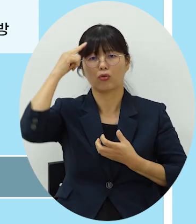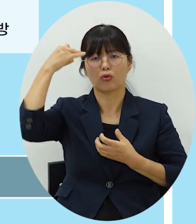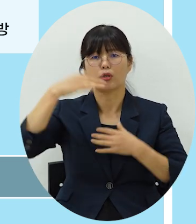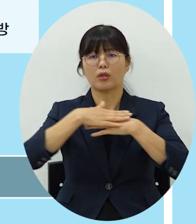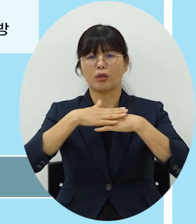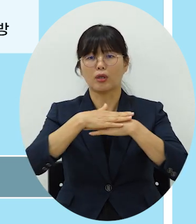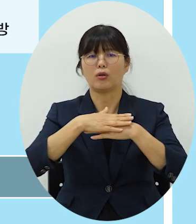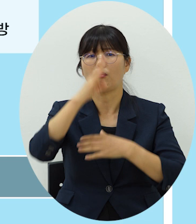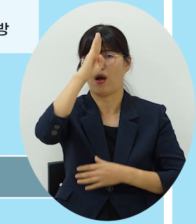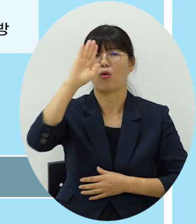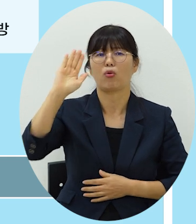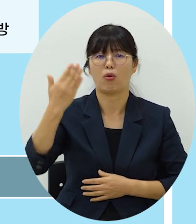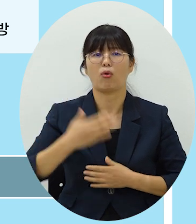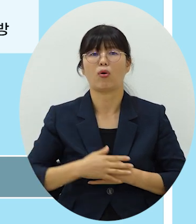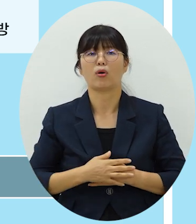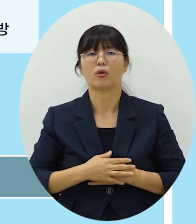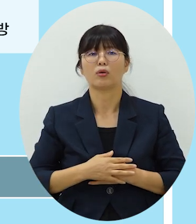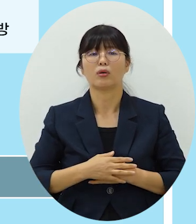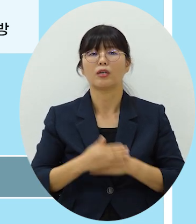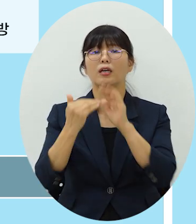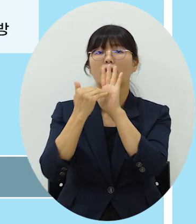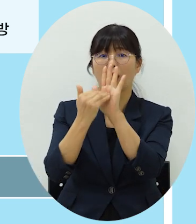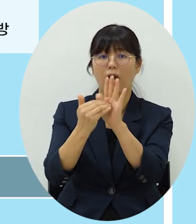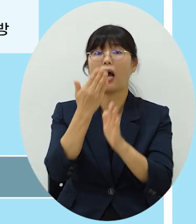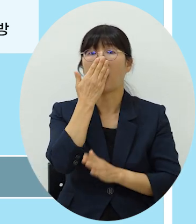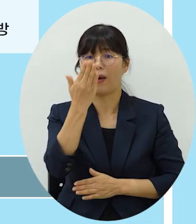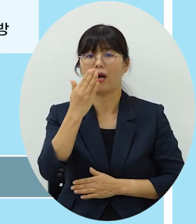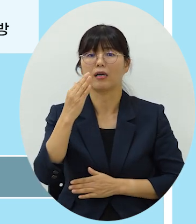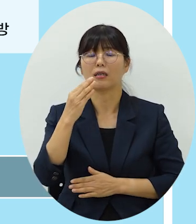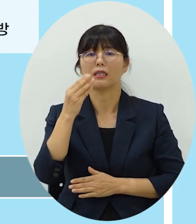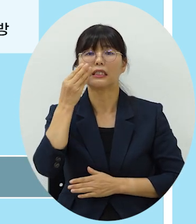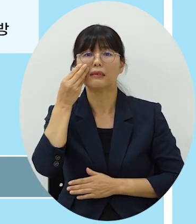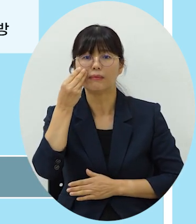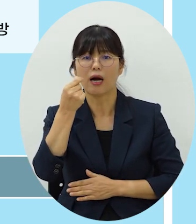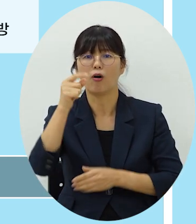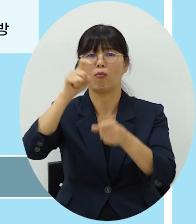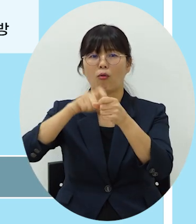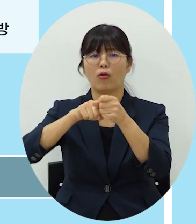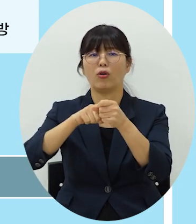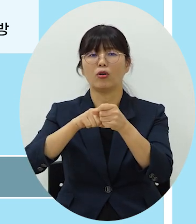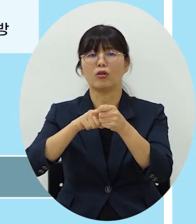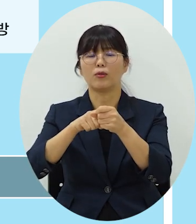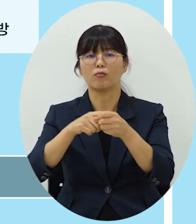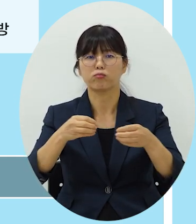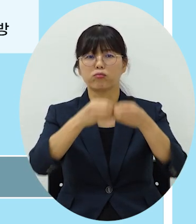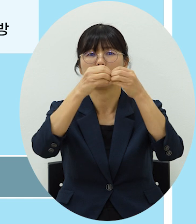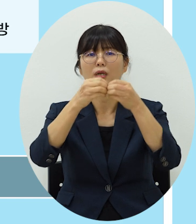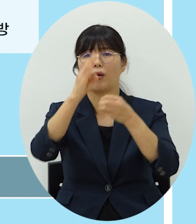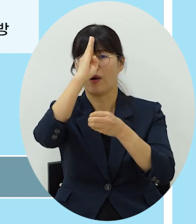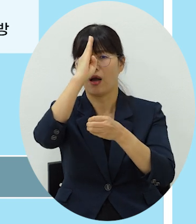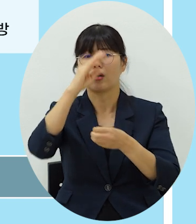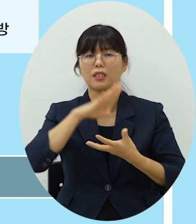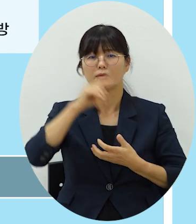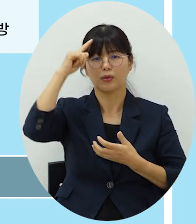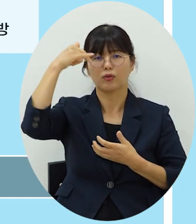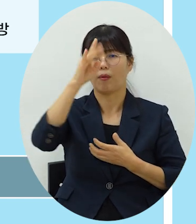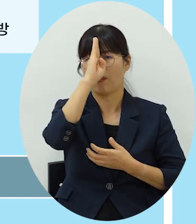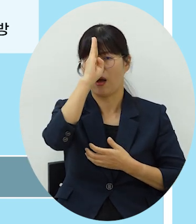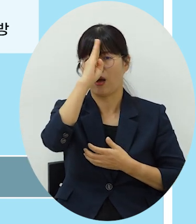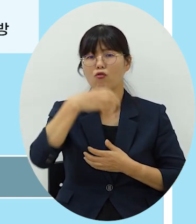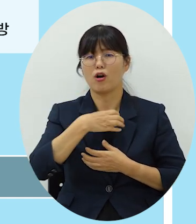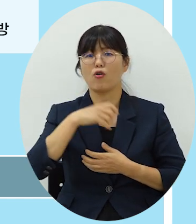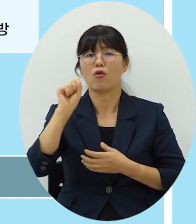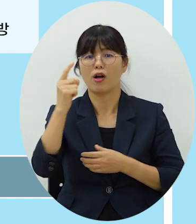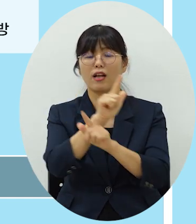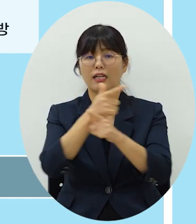같은 심뇌혈관 질환을 예방하는 데 있으며 콜레스테롤 목표 수치는 동반질환, 심뇌혈관 질환 위험 요인 등에